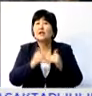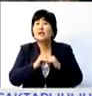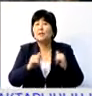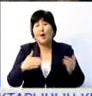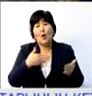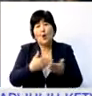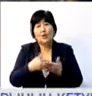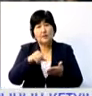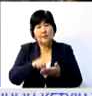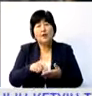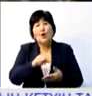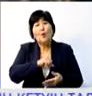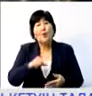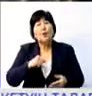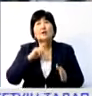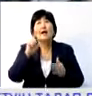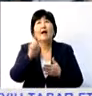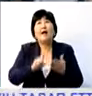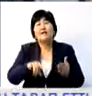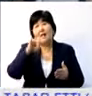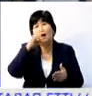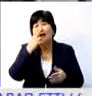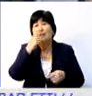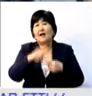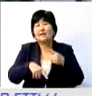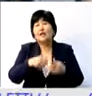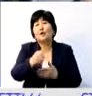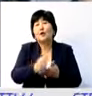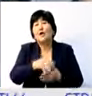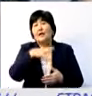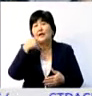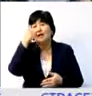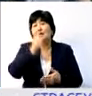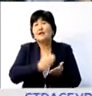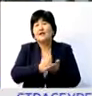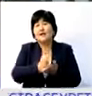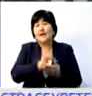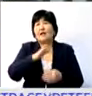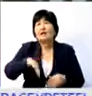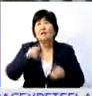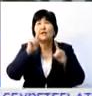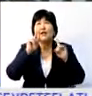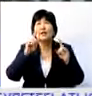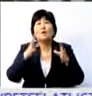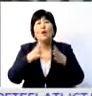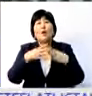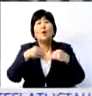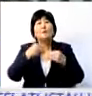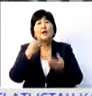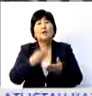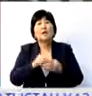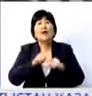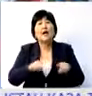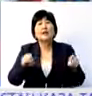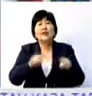үлес қосып қана қоймай, өздерінің әндерімен қазақи салт-дәстүрлерді ұстануымен талай жылдардан бері елімізге танымал. Отбасылық құндылықтарды